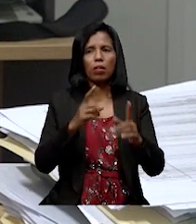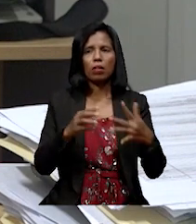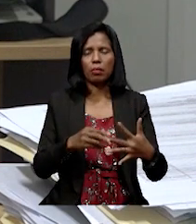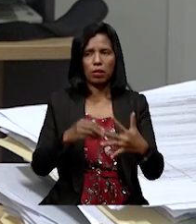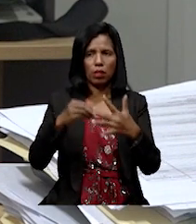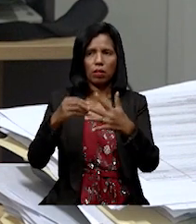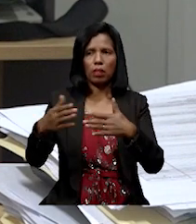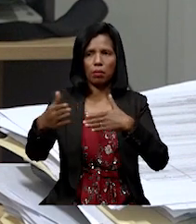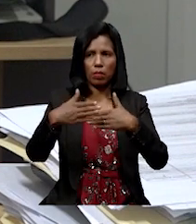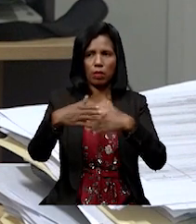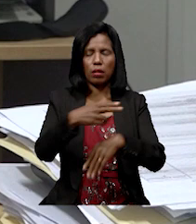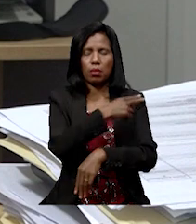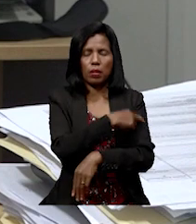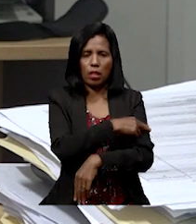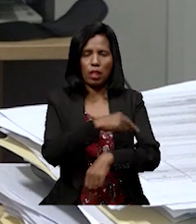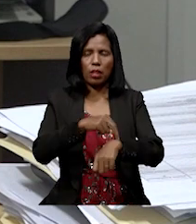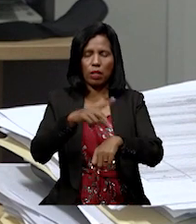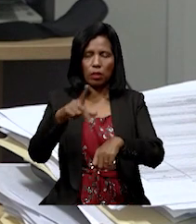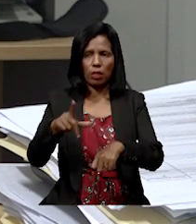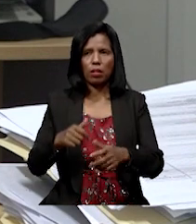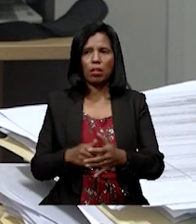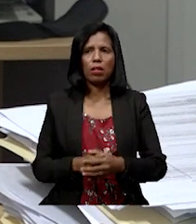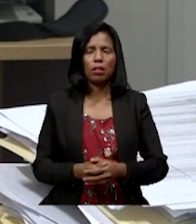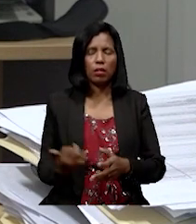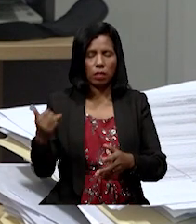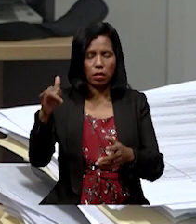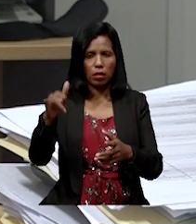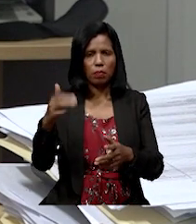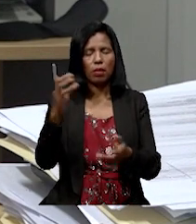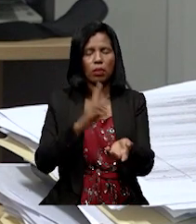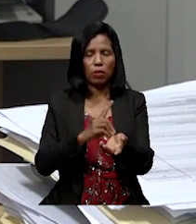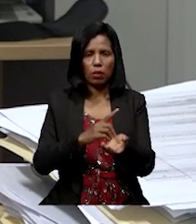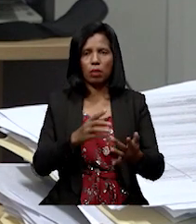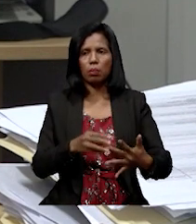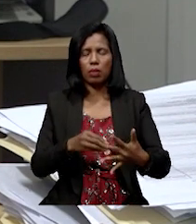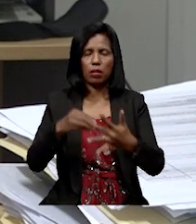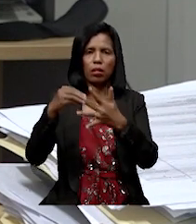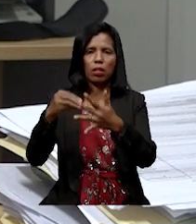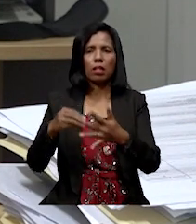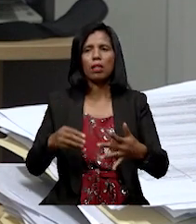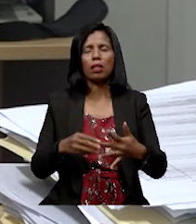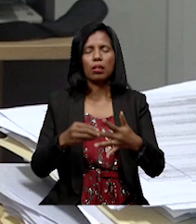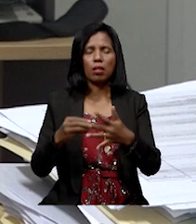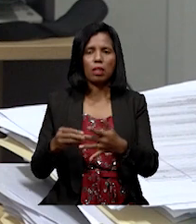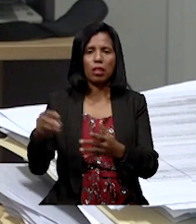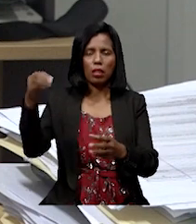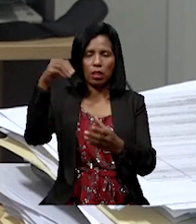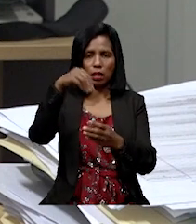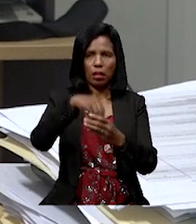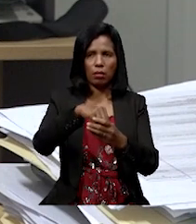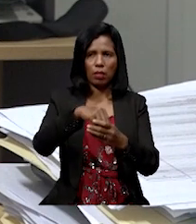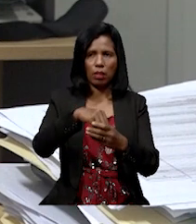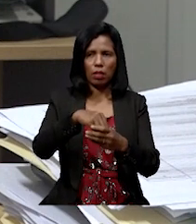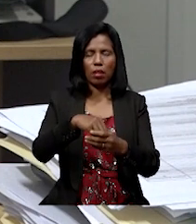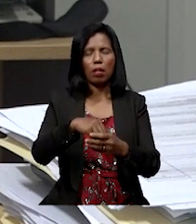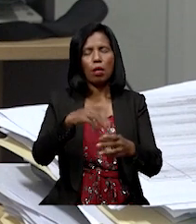né tem que basic hospital nacional ato nune aparelho sira né ba médico especialista sira liu liu sira né be mak tamo na fase